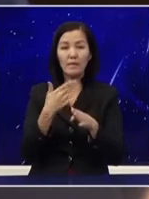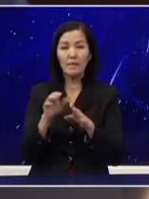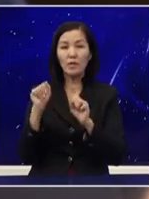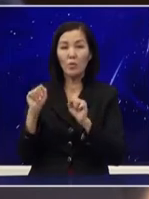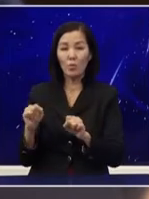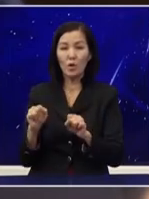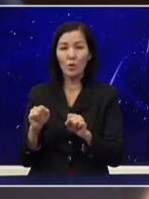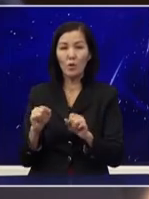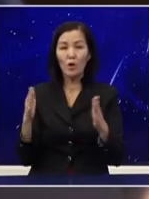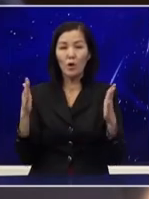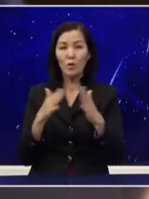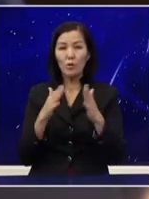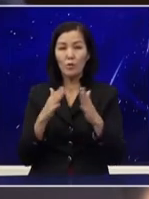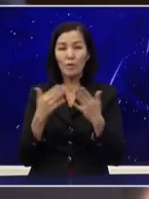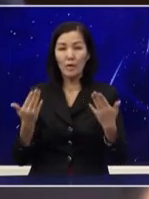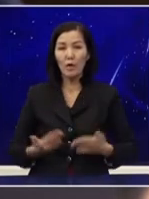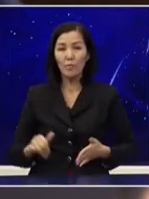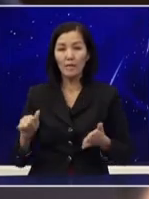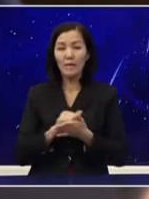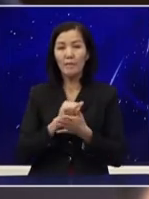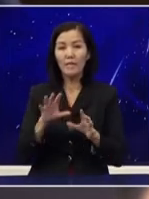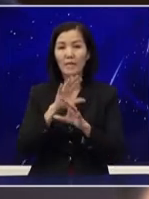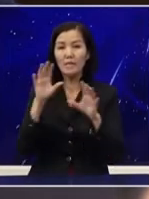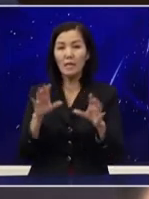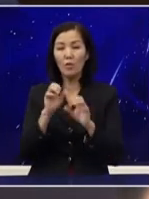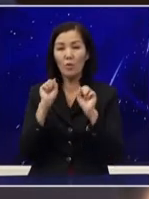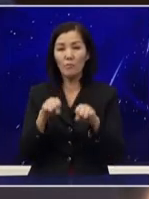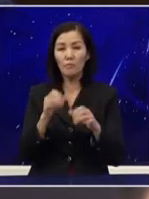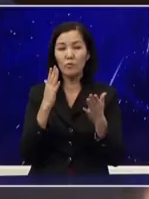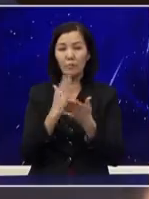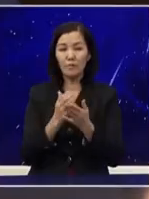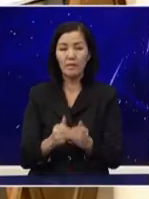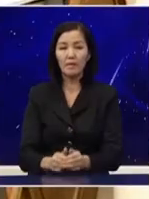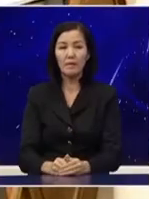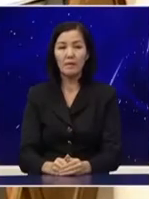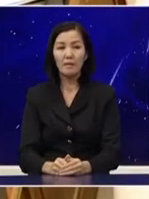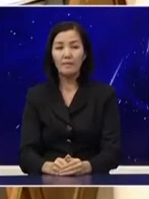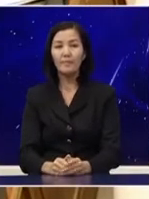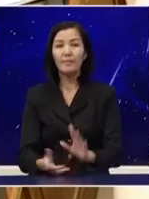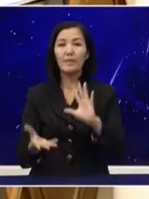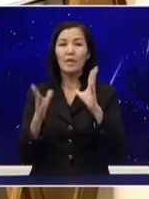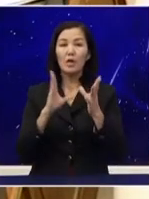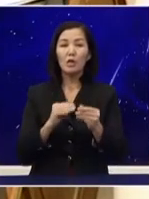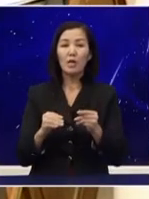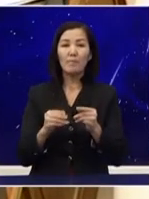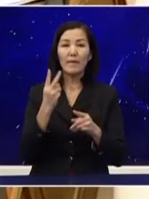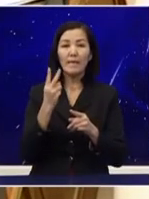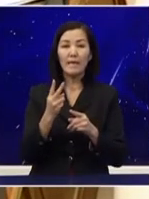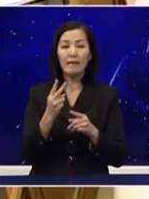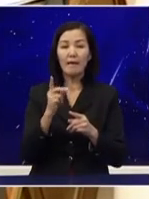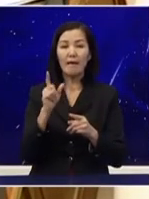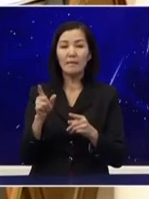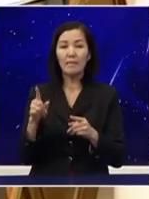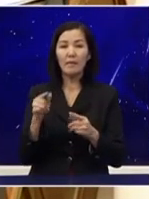қорғалуға, баспанасы мен әлеуметтік кепілдікті сақтауға мүмкіндік берер еді. Жалпы отырыста қос азаматтықпен